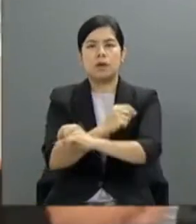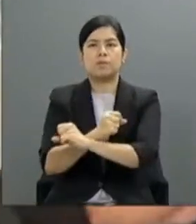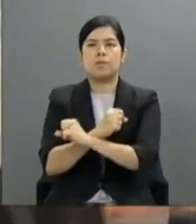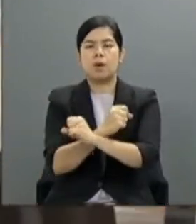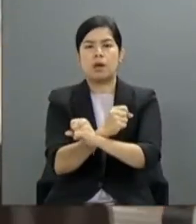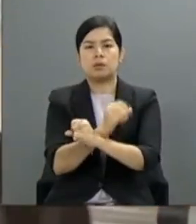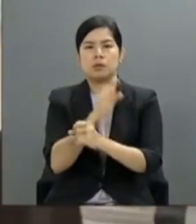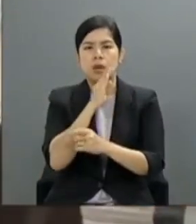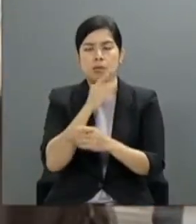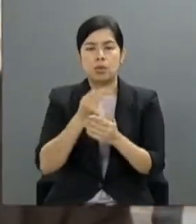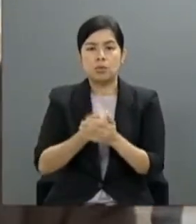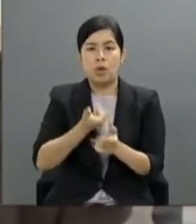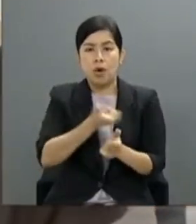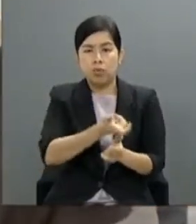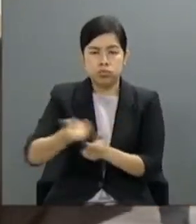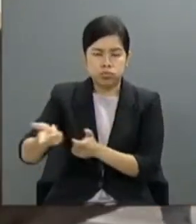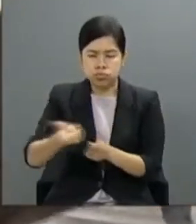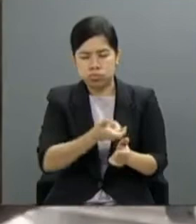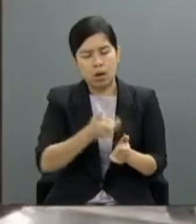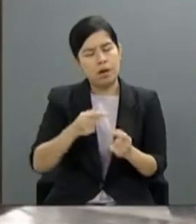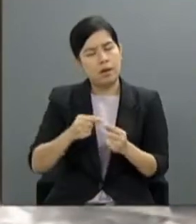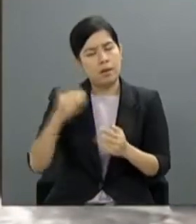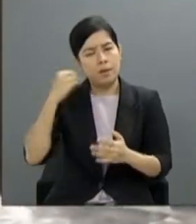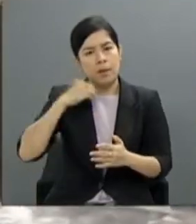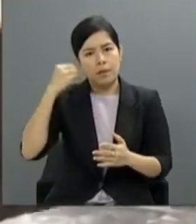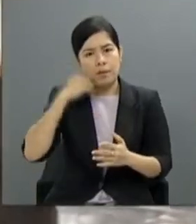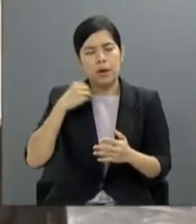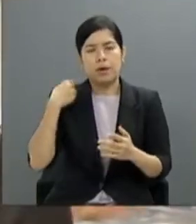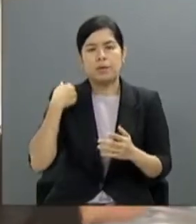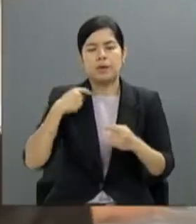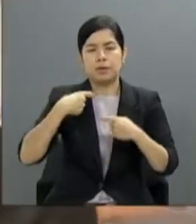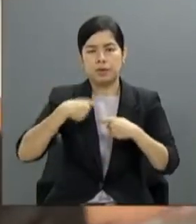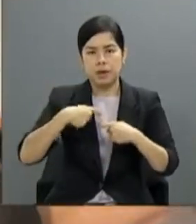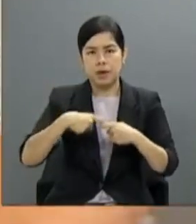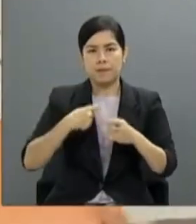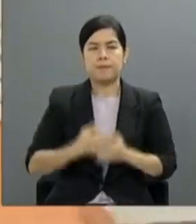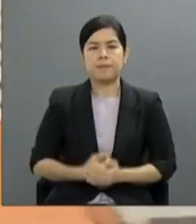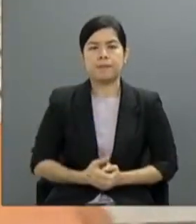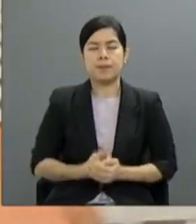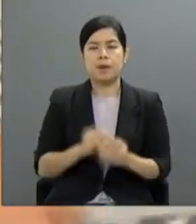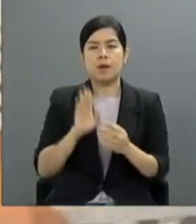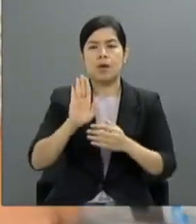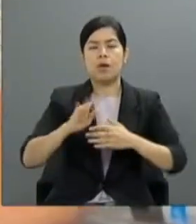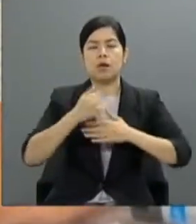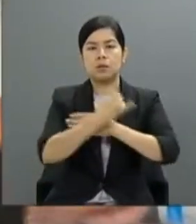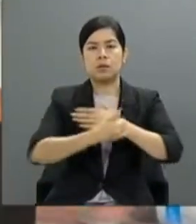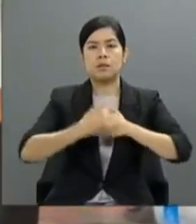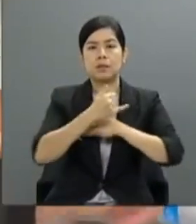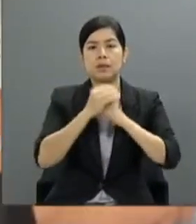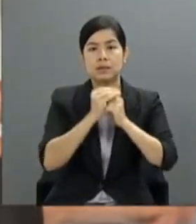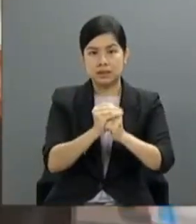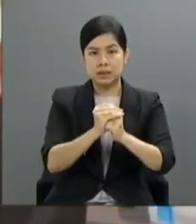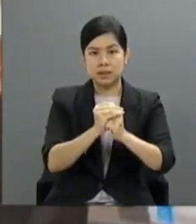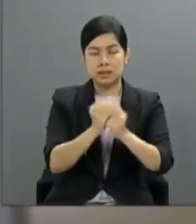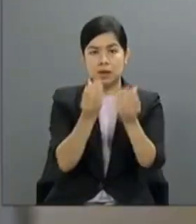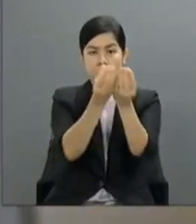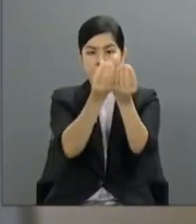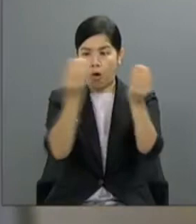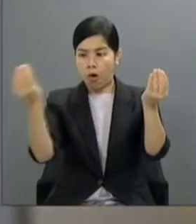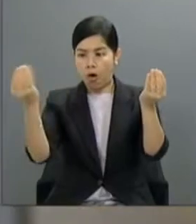ไปพ่นตลอดเนี่ยคนไข้ก็ลำบากก็ต้องใช้วิธีนี้ซึ่งในประเทศจีนเนี่ยเอาหลอด UV ติดกับหุ่นยนต์